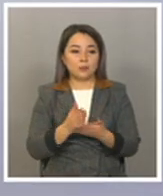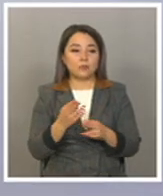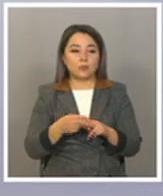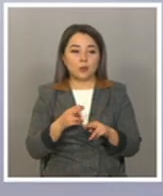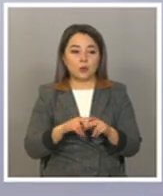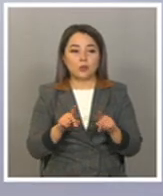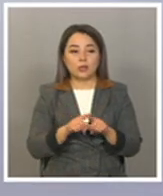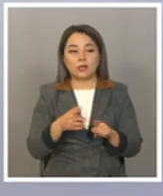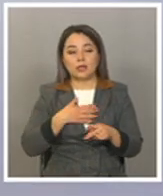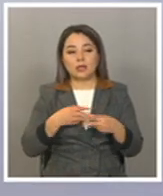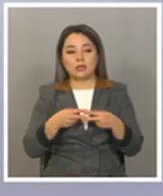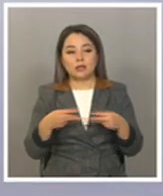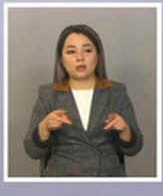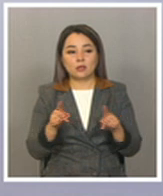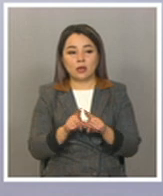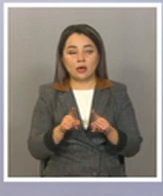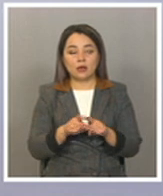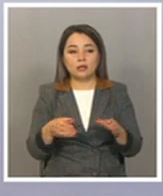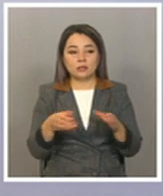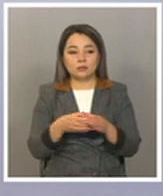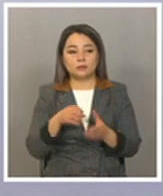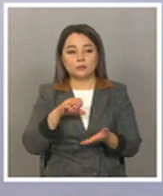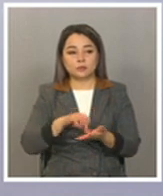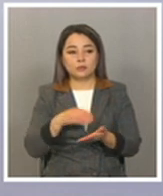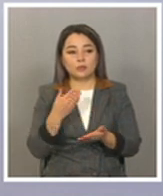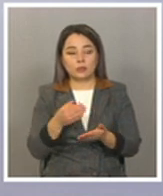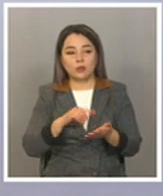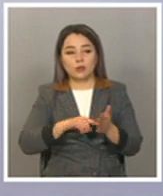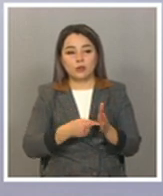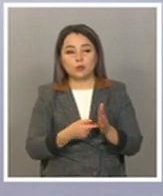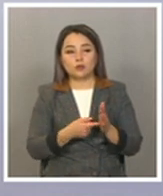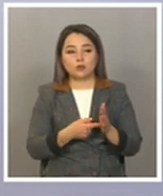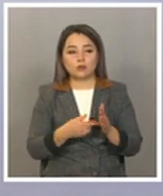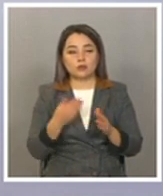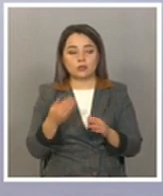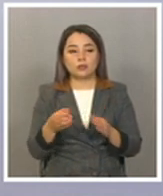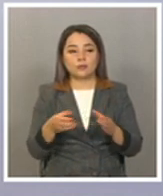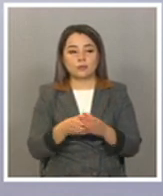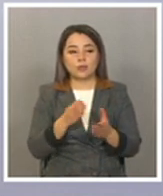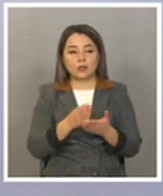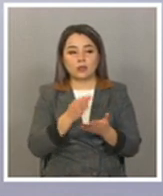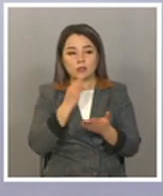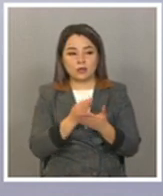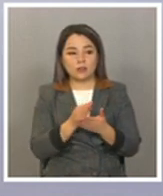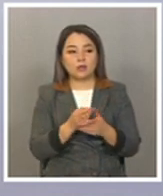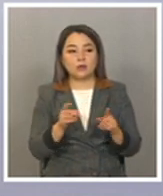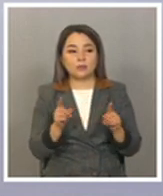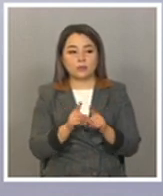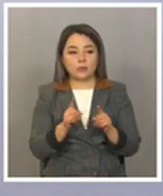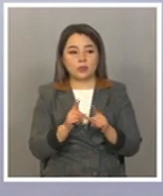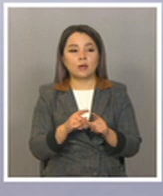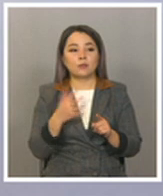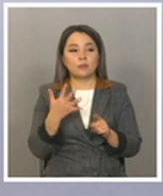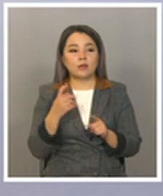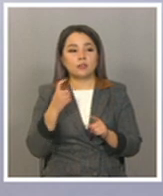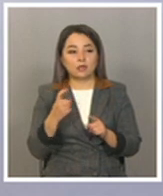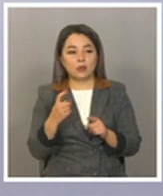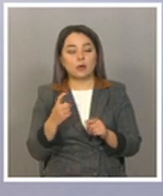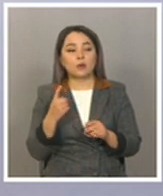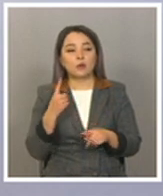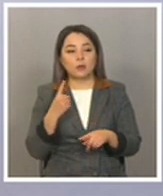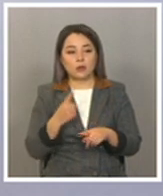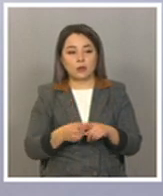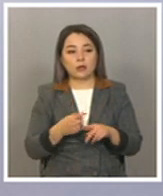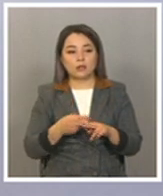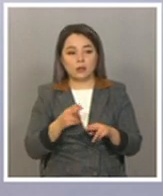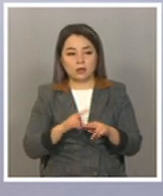үшін теңдеудің екі жағында 15 санына көбейтеміз. Сонда теңдеуіміз 5x қосу 3x